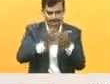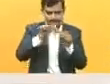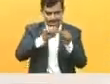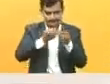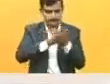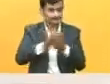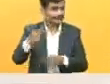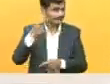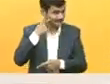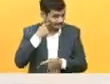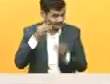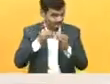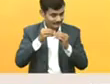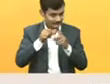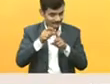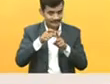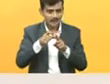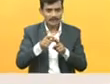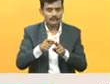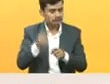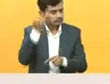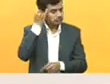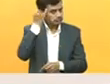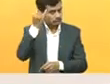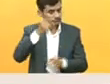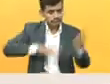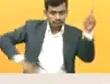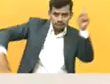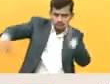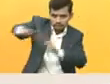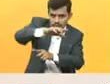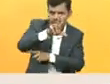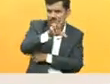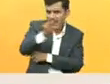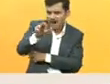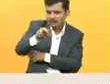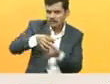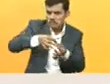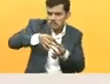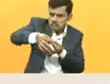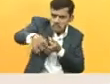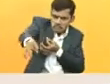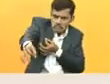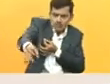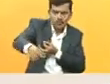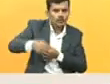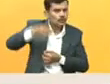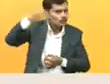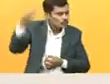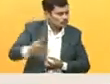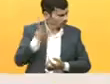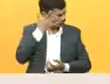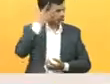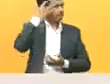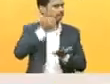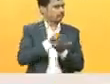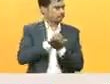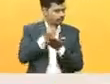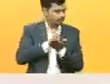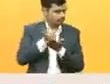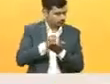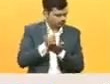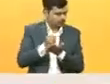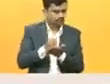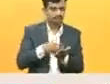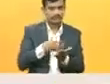सूझबूझ दिखाते हुए करीब 800 बीघा बंजर भूमि पर एक अनूठी कोशिश की। यहां गांव वालों